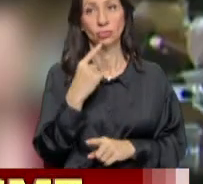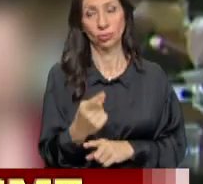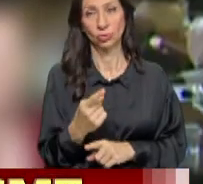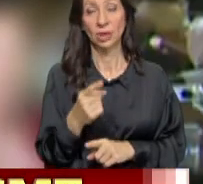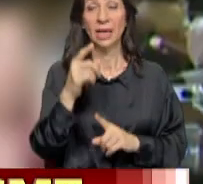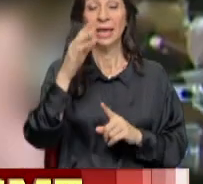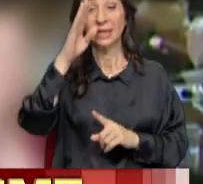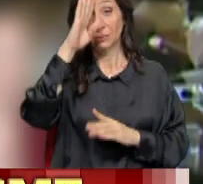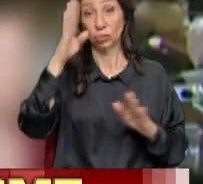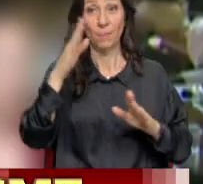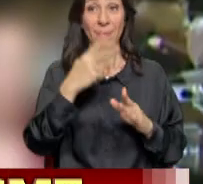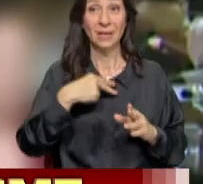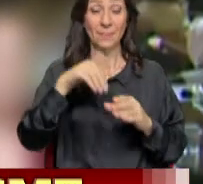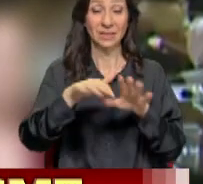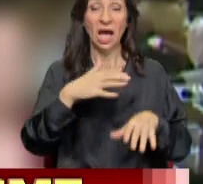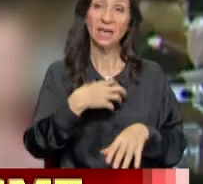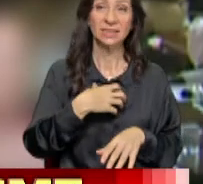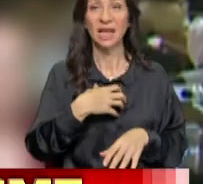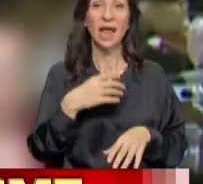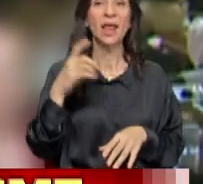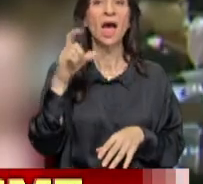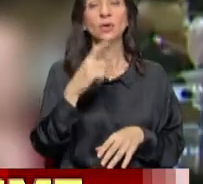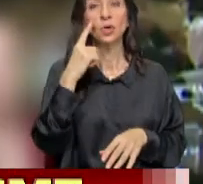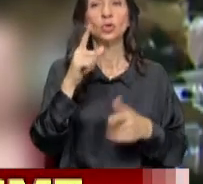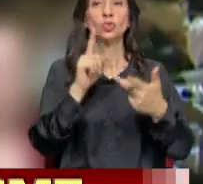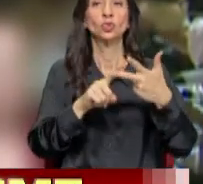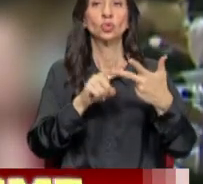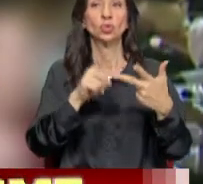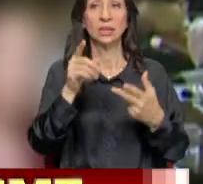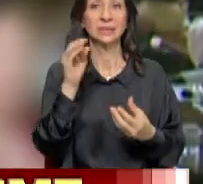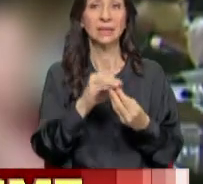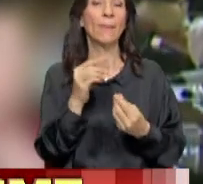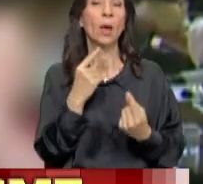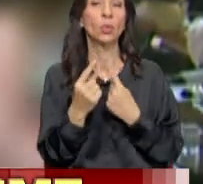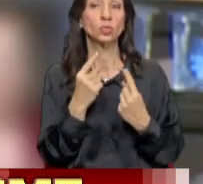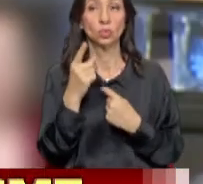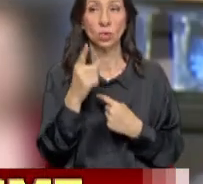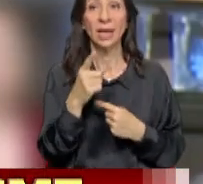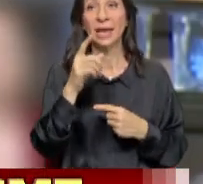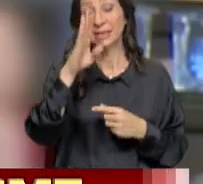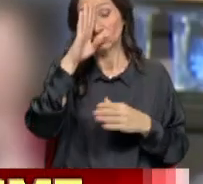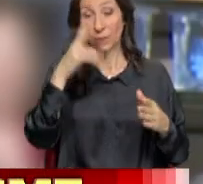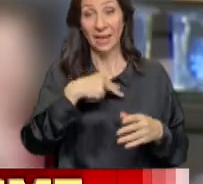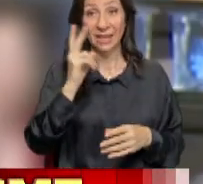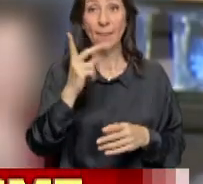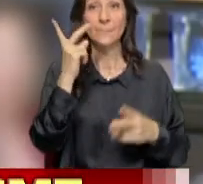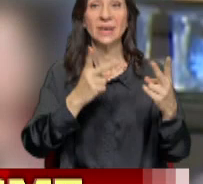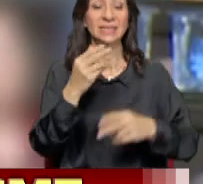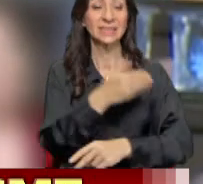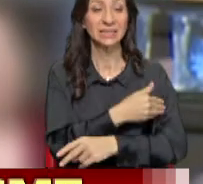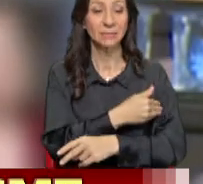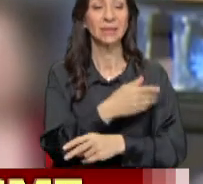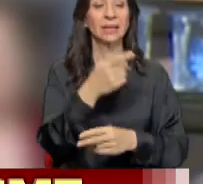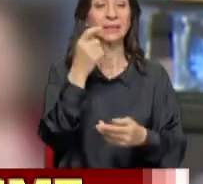veriyoruz. İBB Meclisi'nin Haziran ayı olağan toplantılarının 3. oturumunda zamlar konuşuldu. İBB'nin bazı hizmet ve